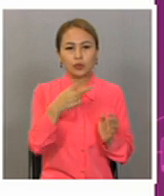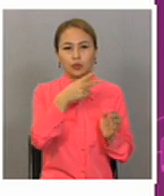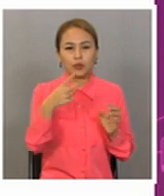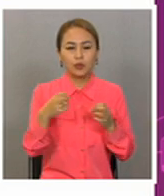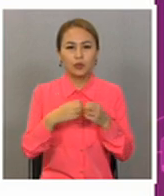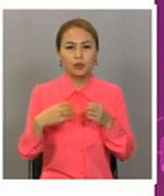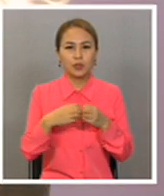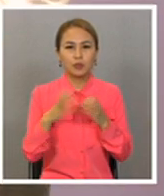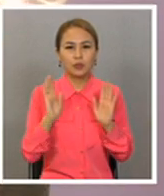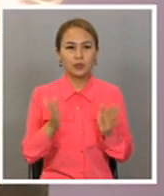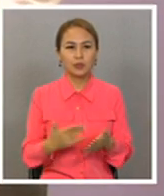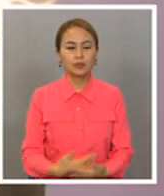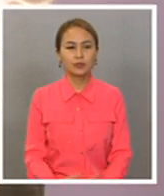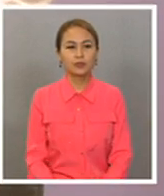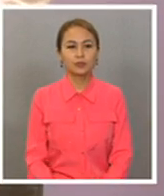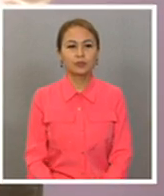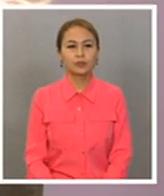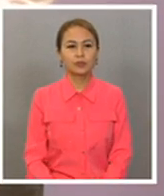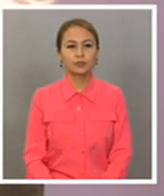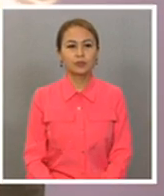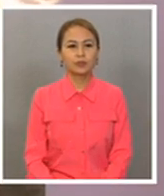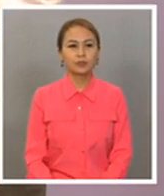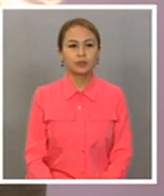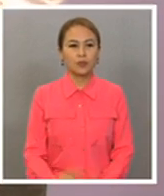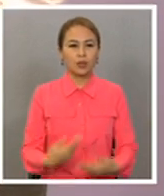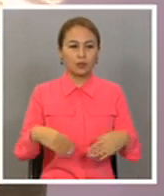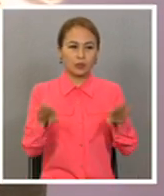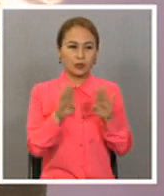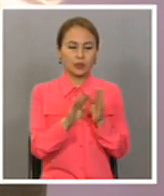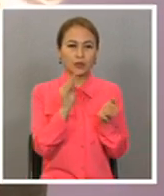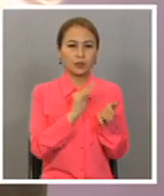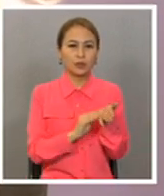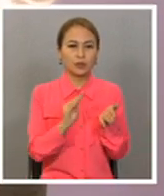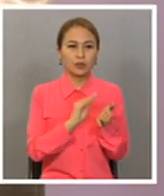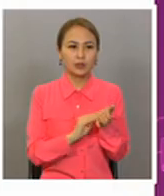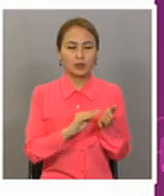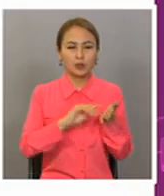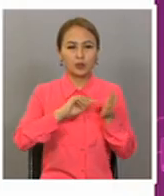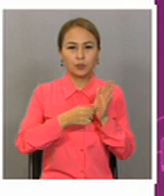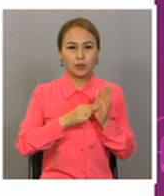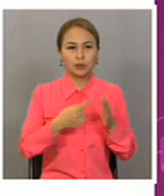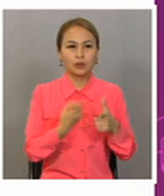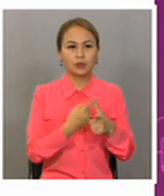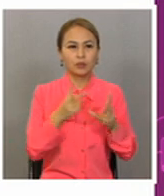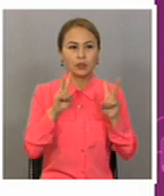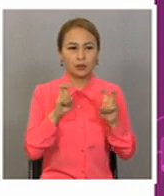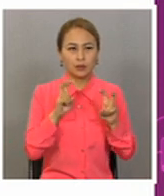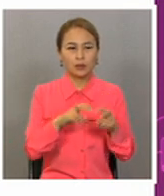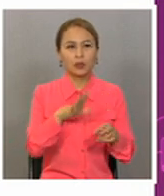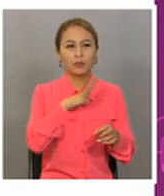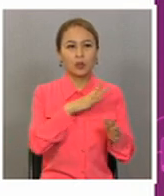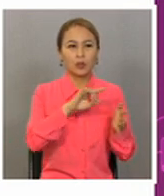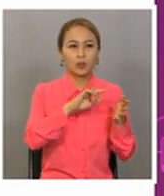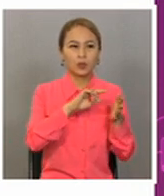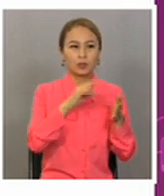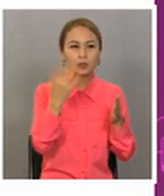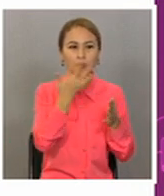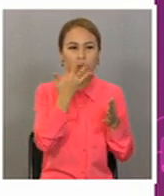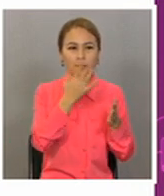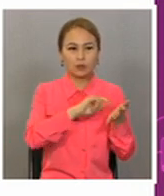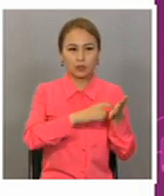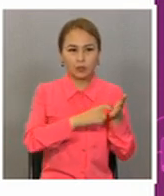15-ке тең. Балалар, осындай өрнекті көбейтінді деп атайды. 5 саны 1-ші